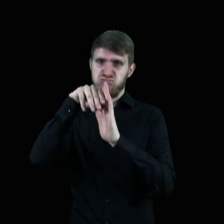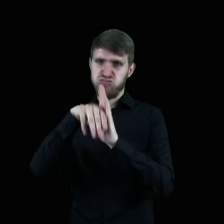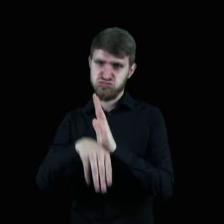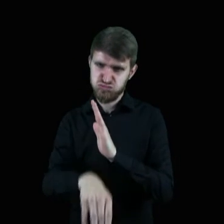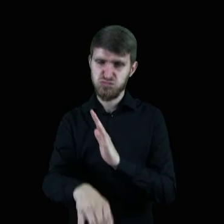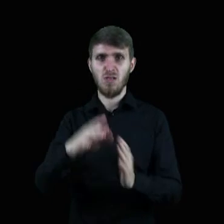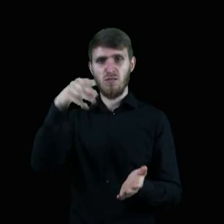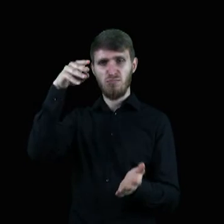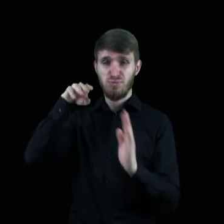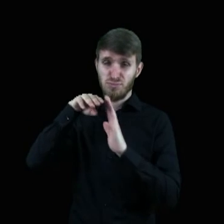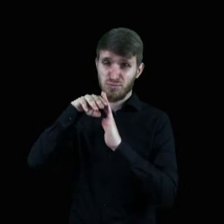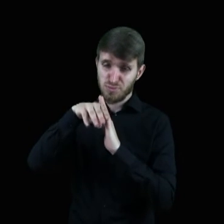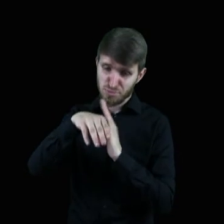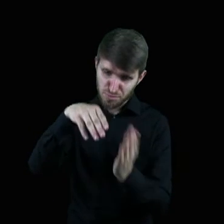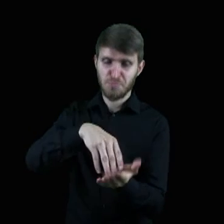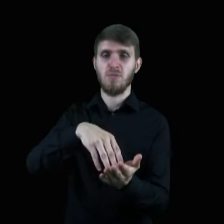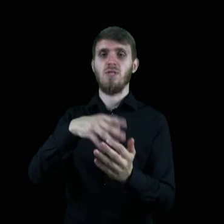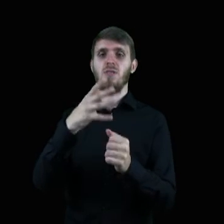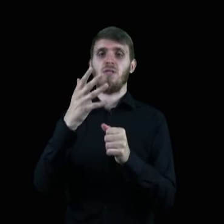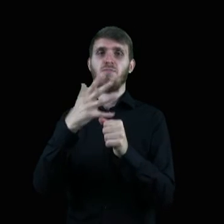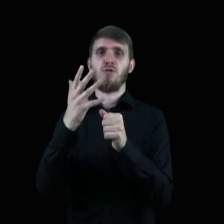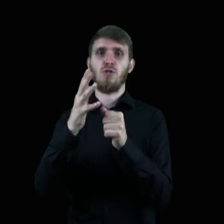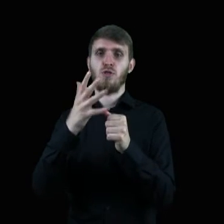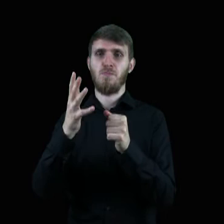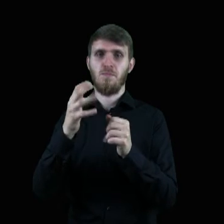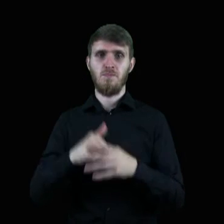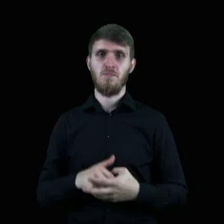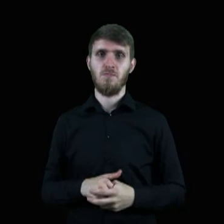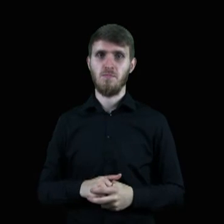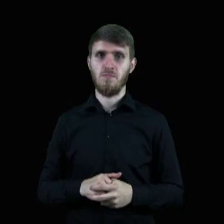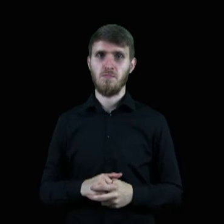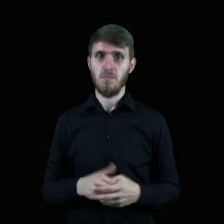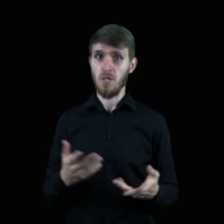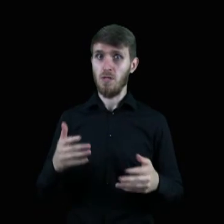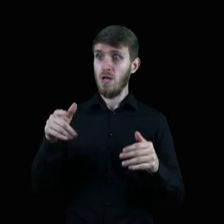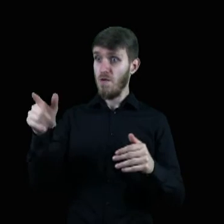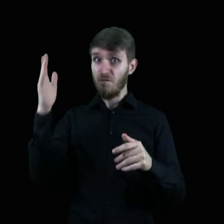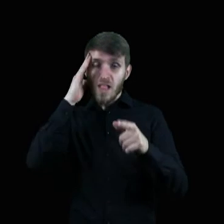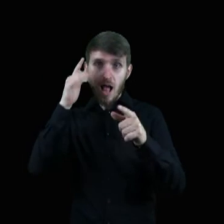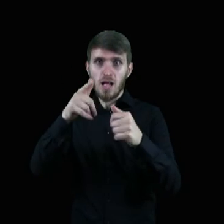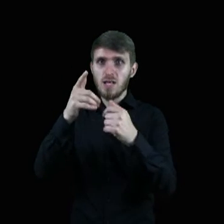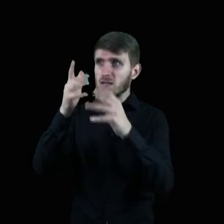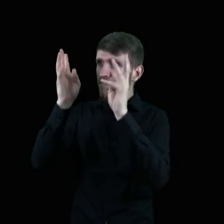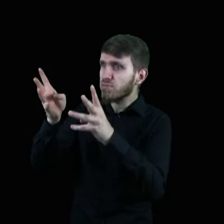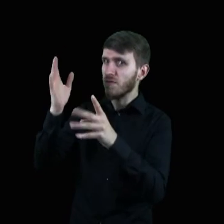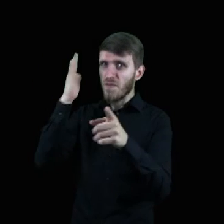akcji pójdzie w dół i spadnie on do ceny 50 zł.